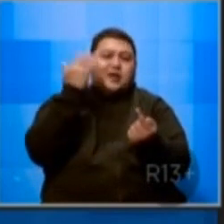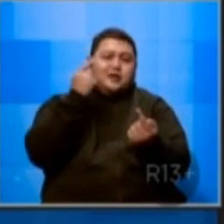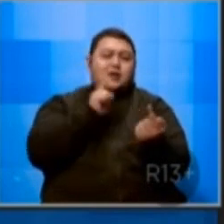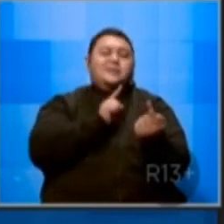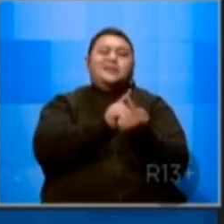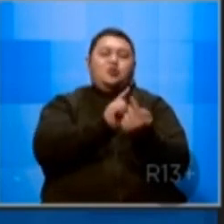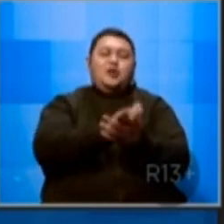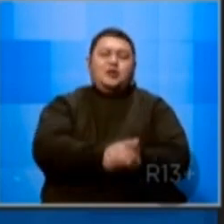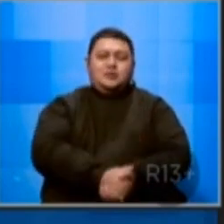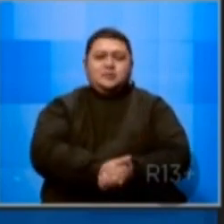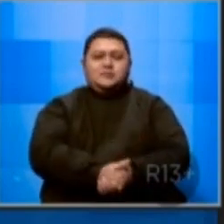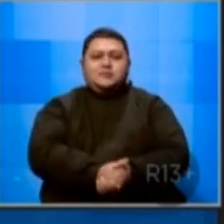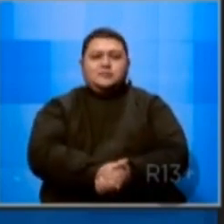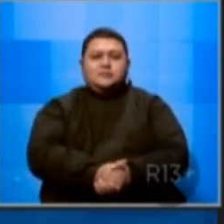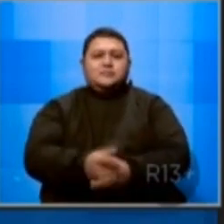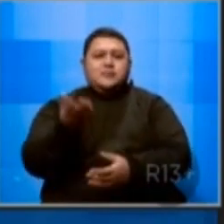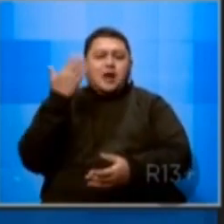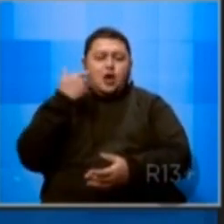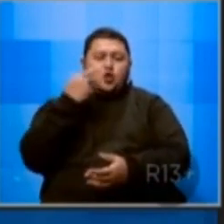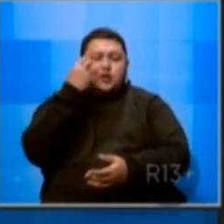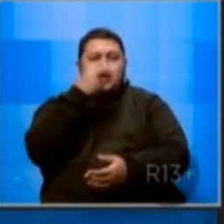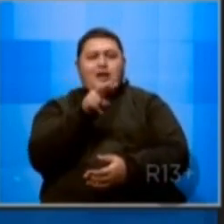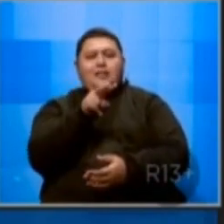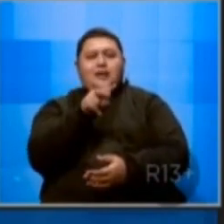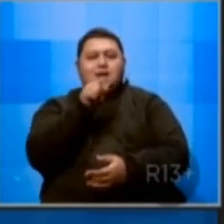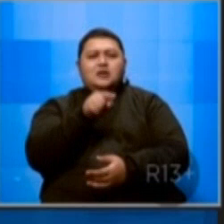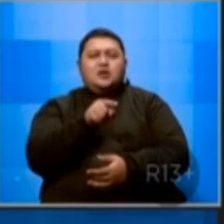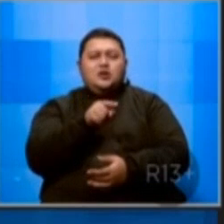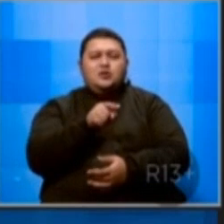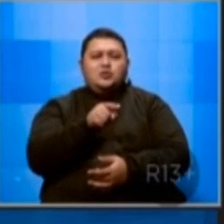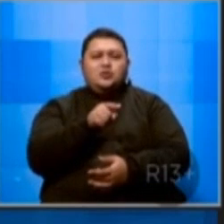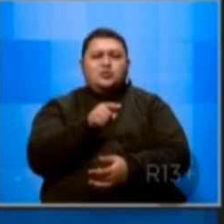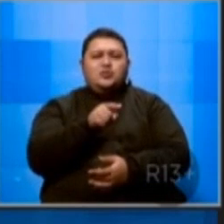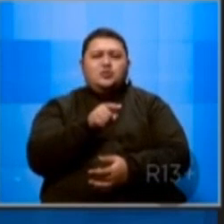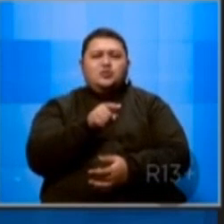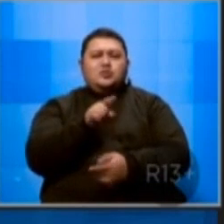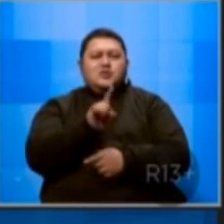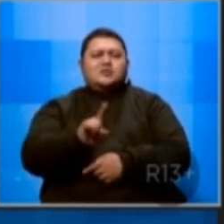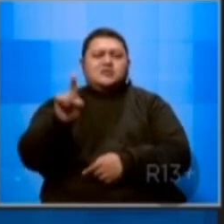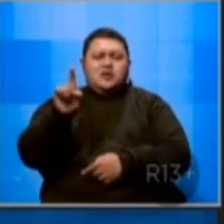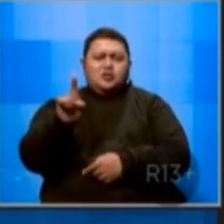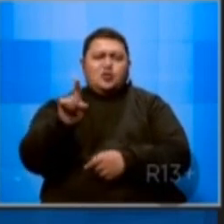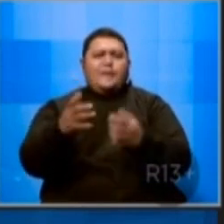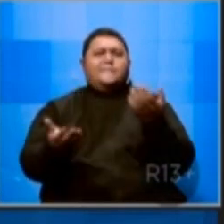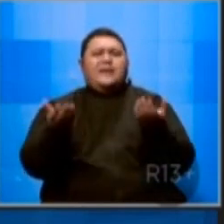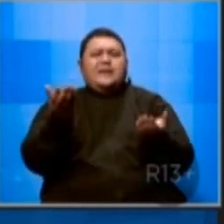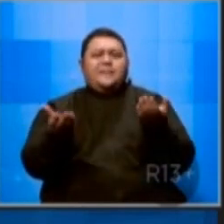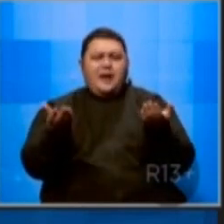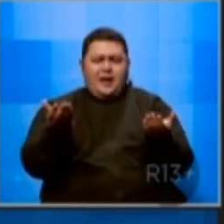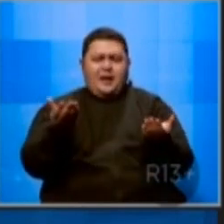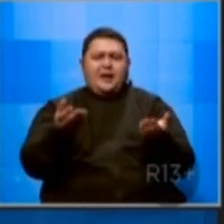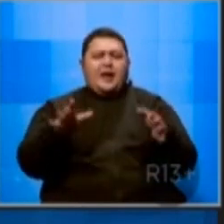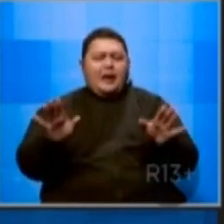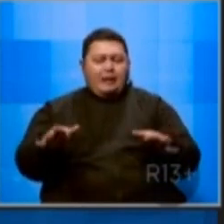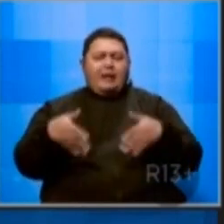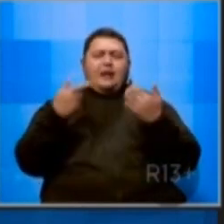karena kalau tadi kita lihat itu pun menjadi salah satu pertimbangan yang ringankan oleh